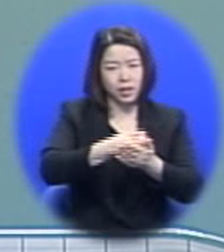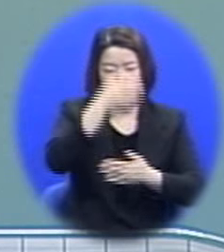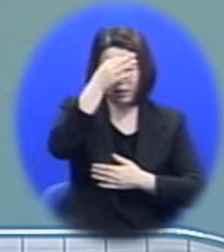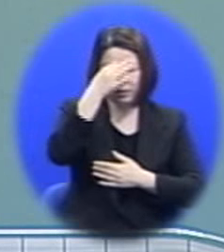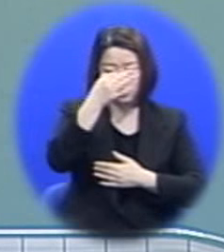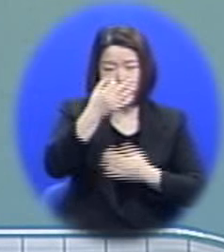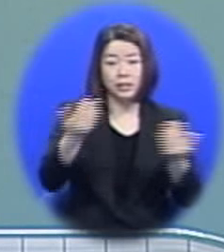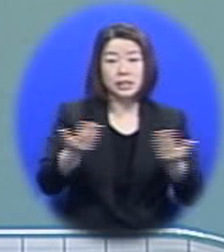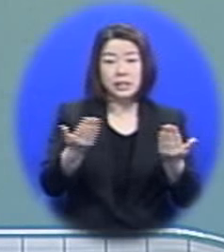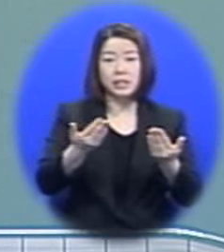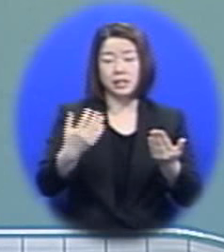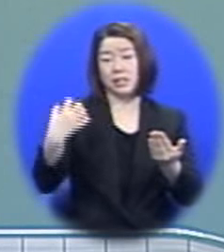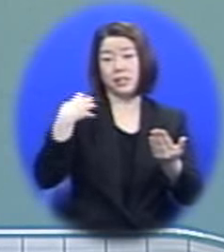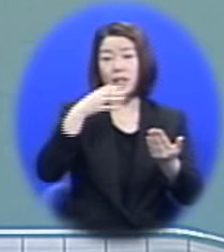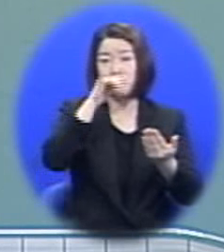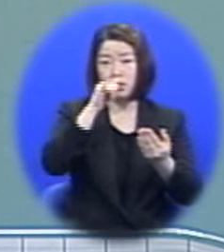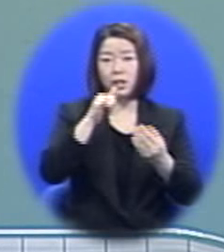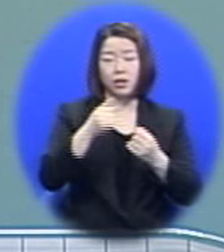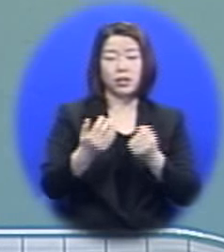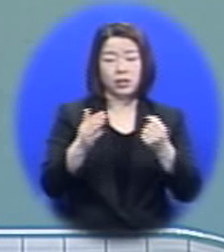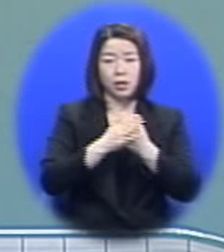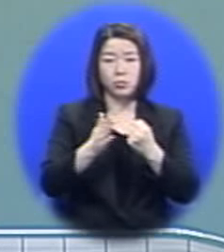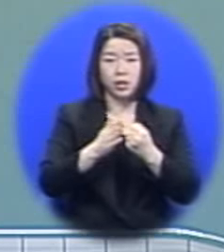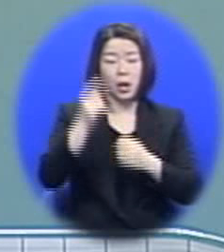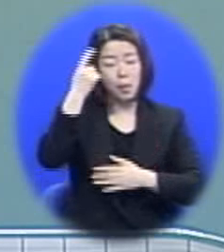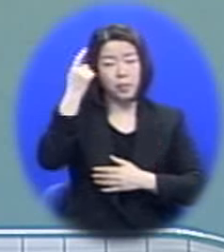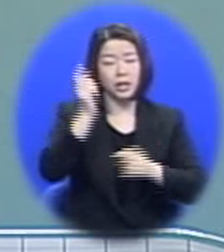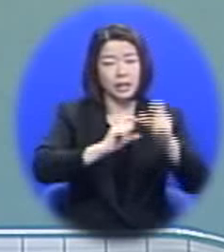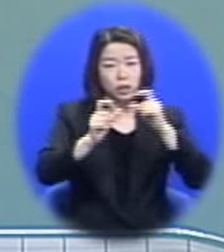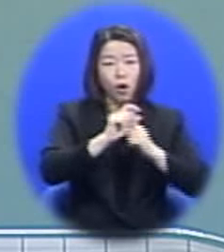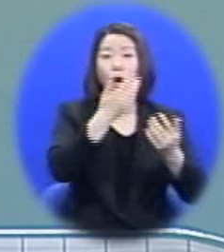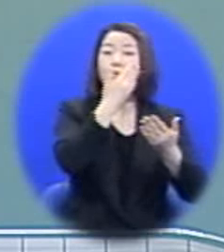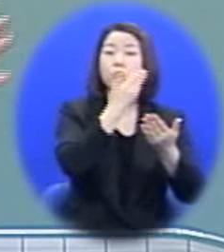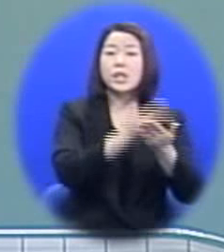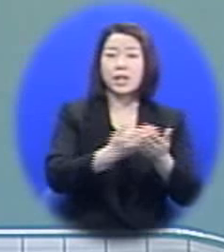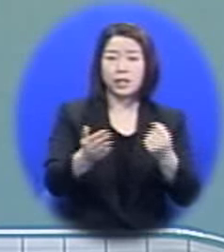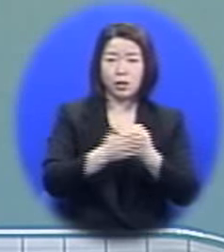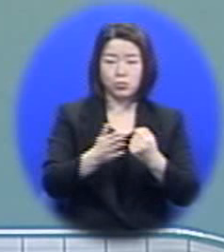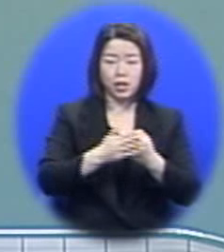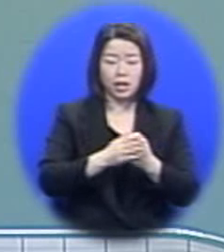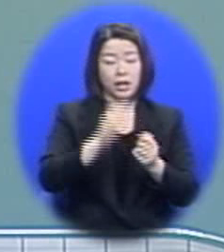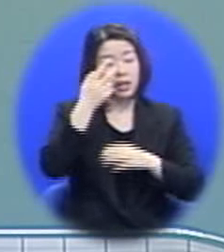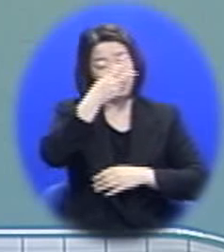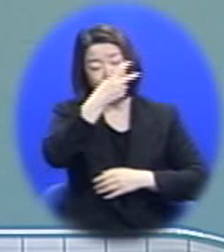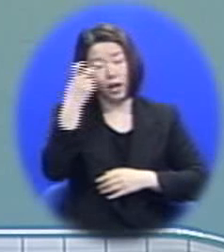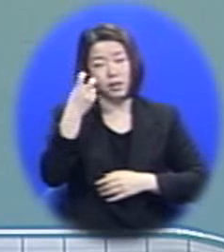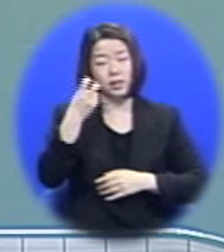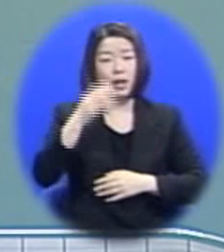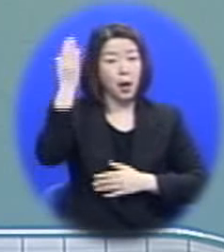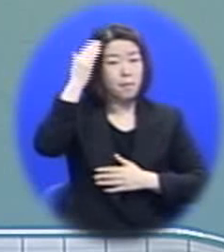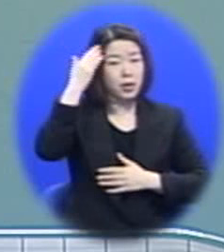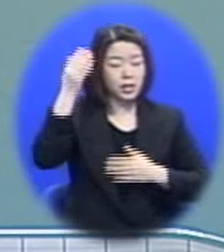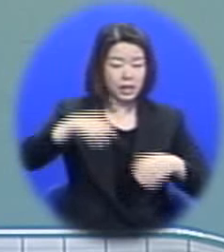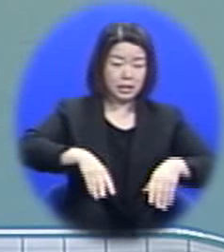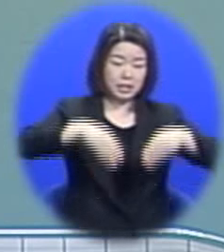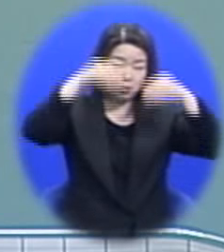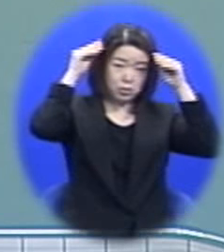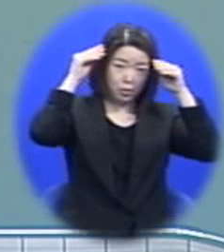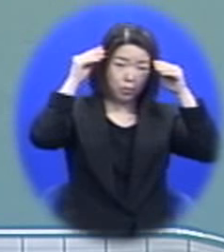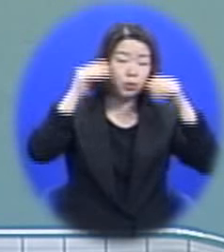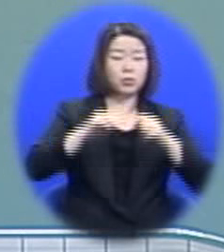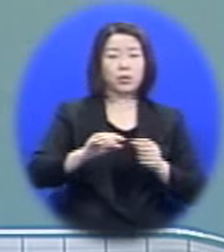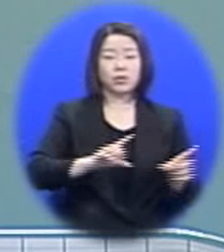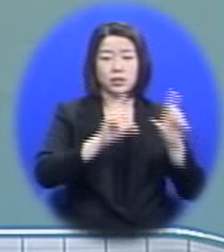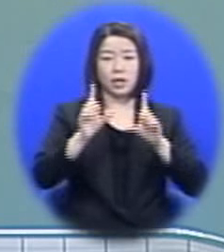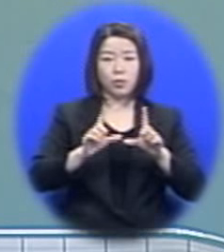그래서 그 머리가 더 귀한 것이니까 밤에 잘 때 머리한테는 입을 덮어 주고 엉덩이는 내놓고